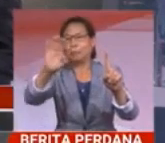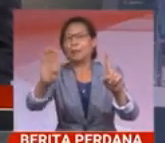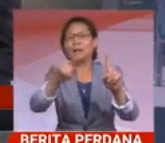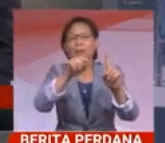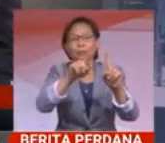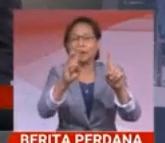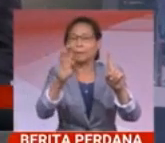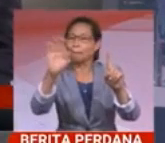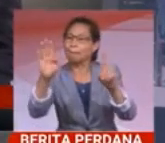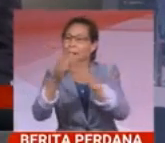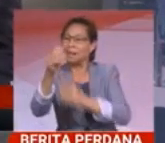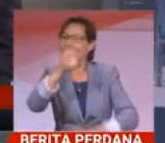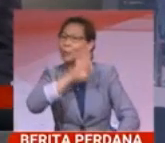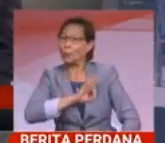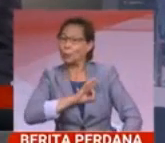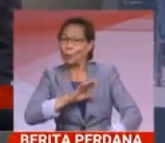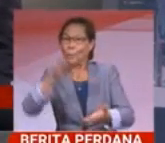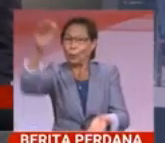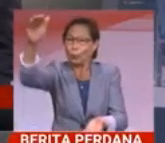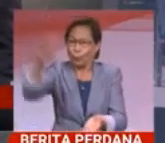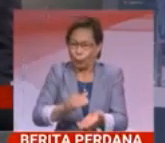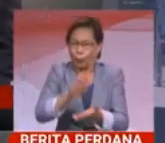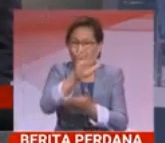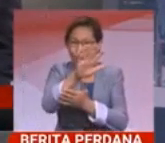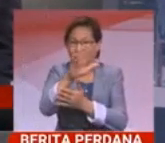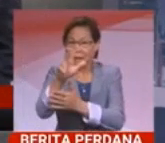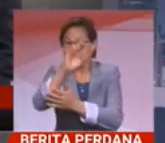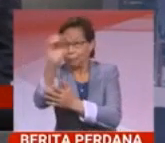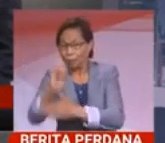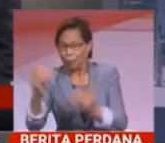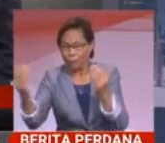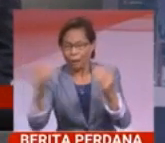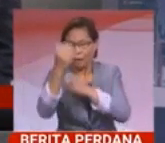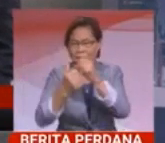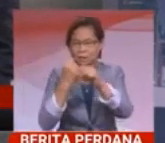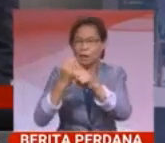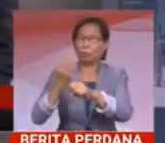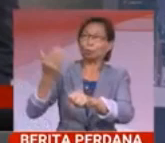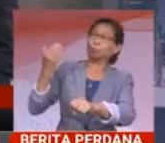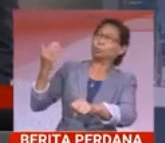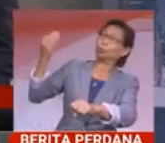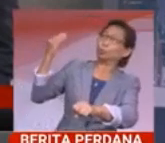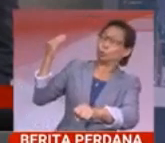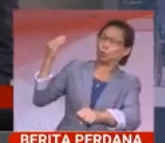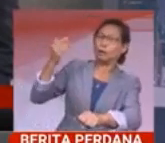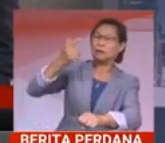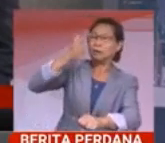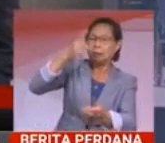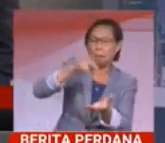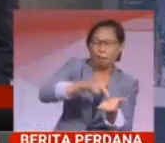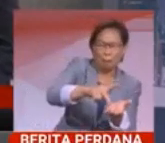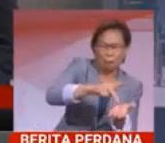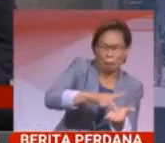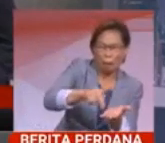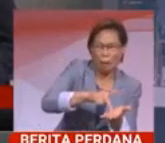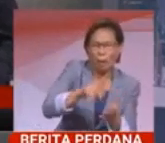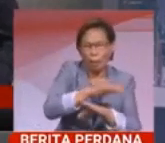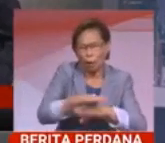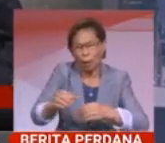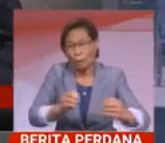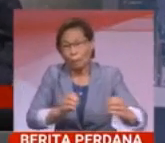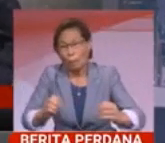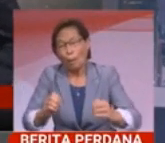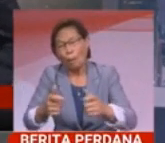6yyt penyusutan sebanyak 50 300bar banding tahun sebelumnya itu berikut ini perbelanjaan bukan operasi